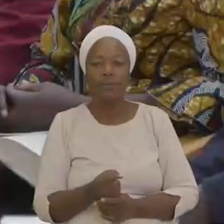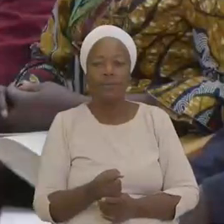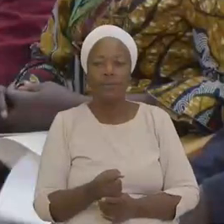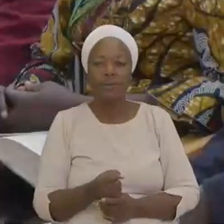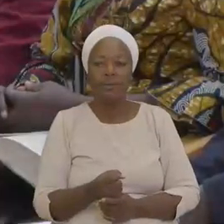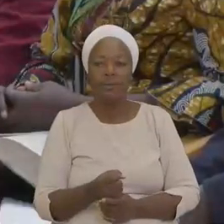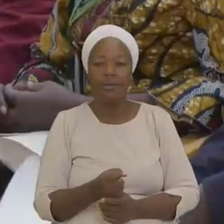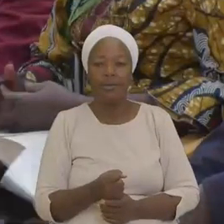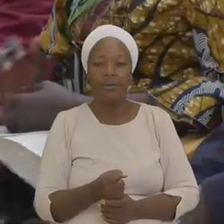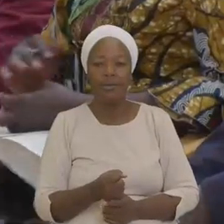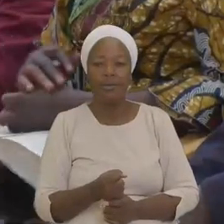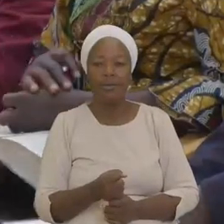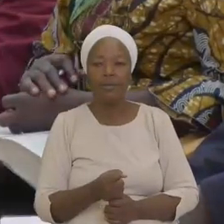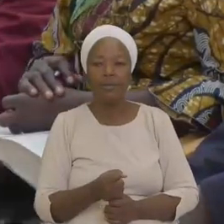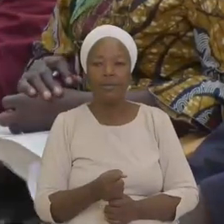toutes choses.